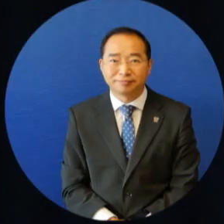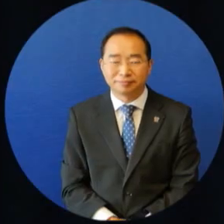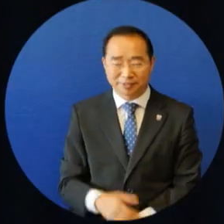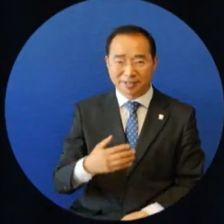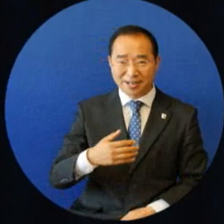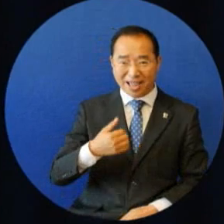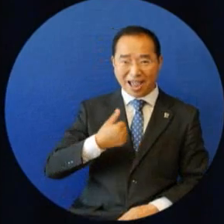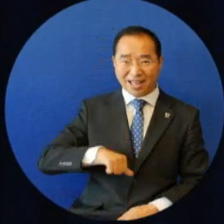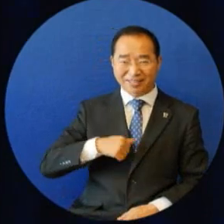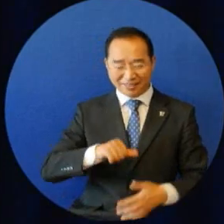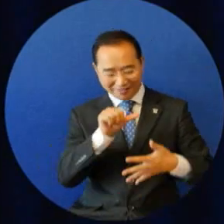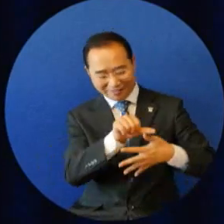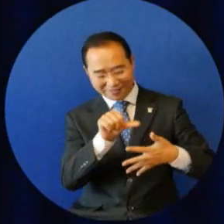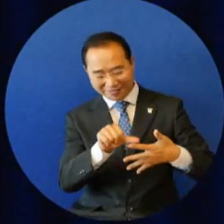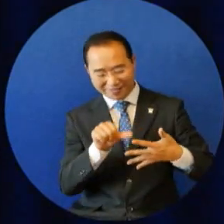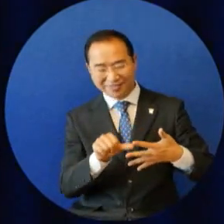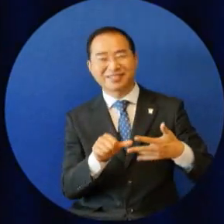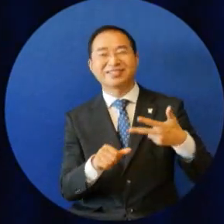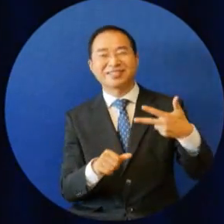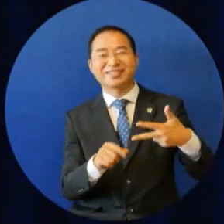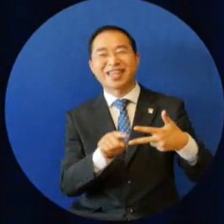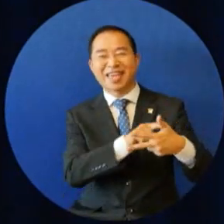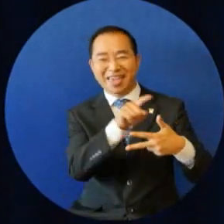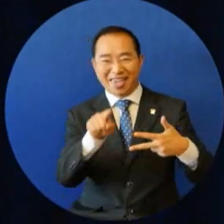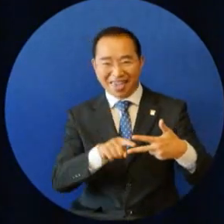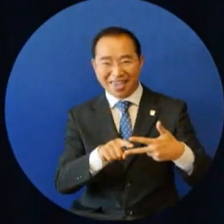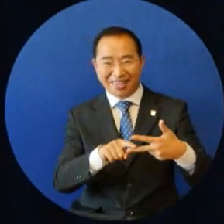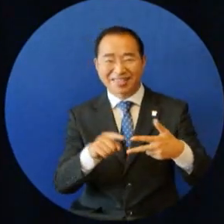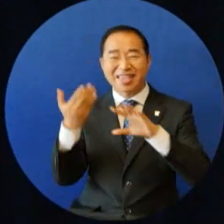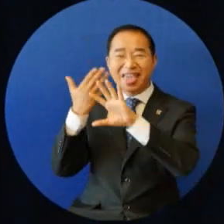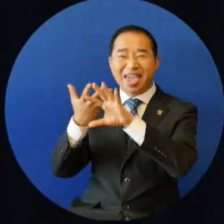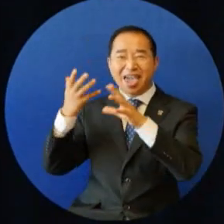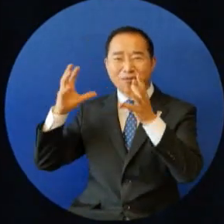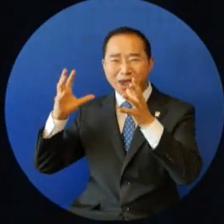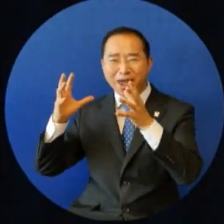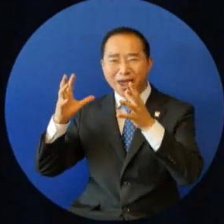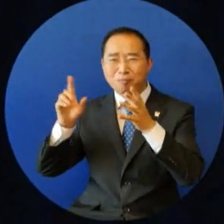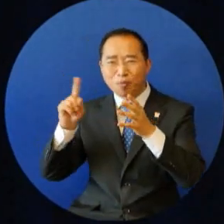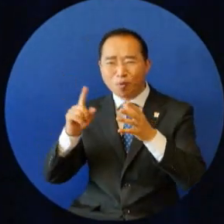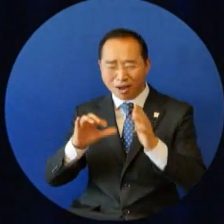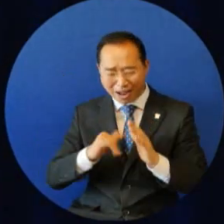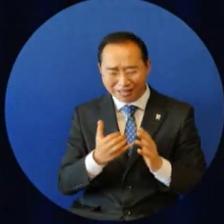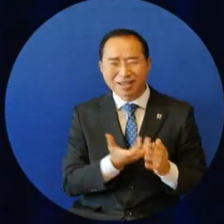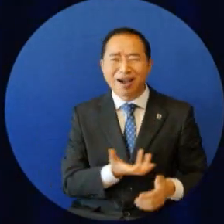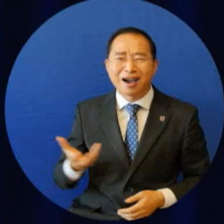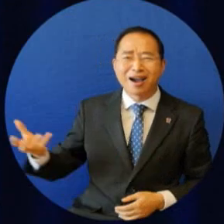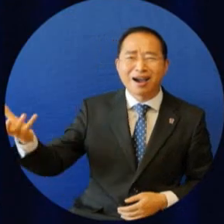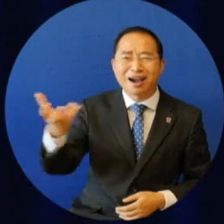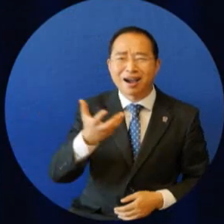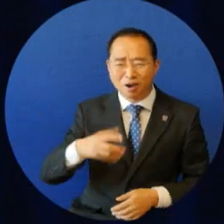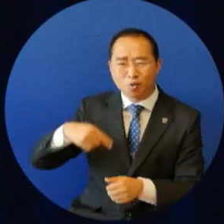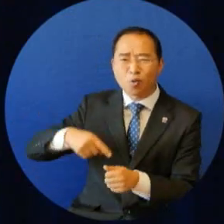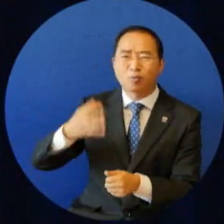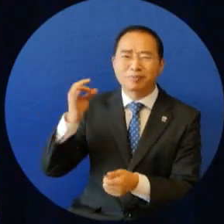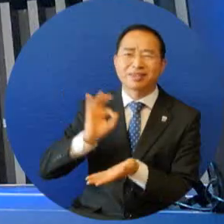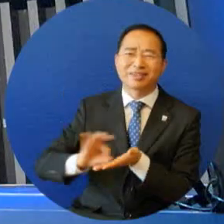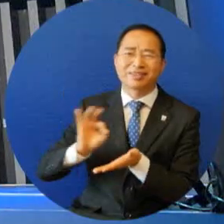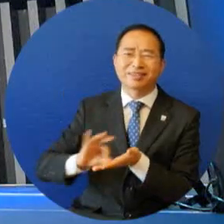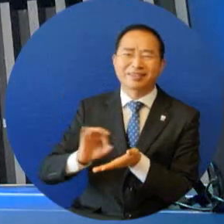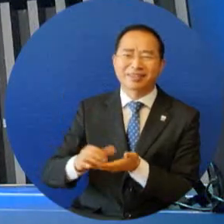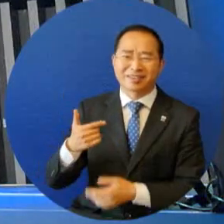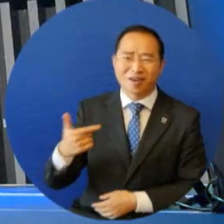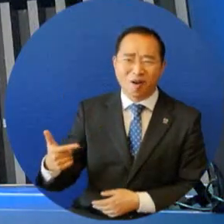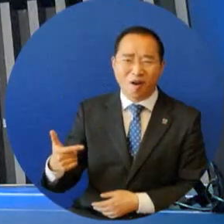저는 아들 셋을 해외를 데리고 다니면서 크면서 사실은 교육비에 많은 돈이 들어왔고